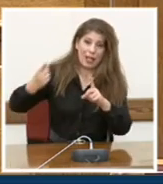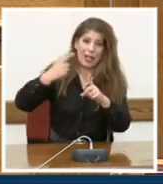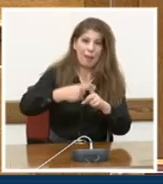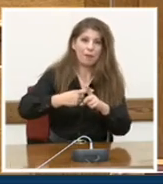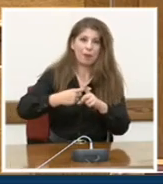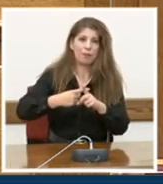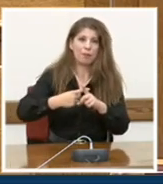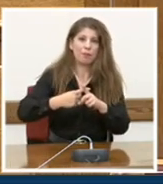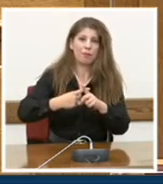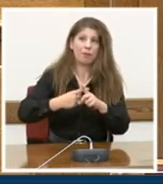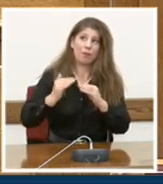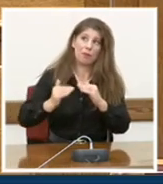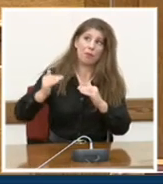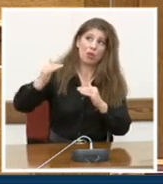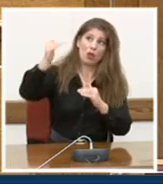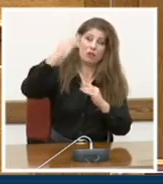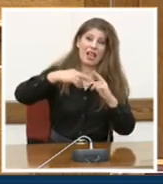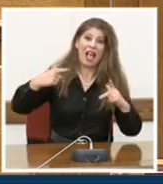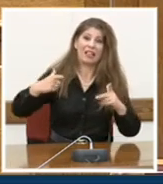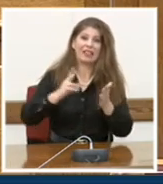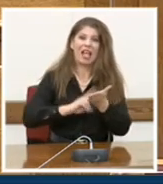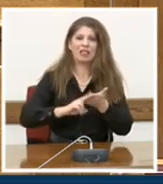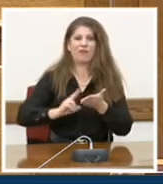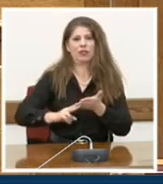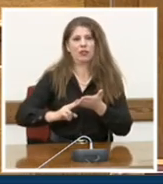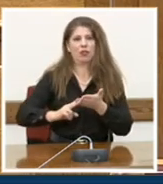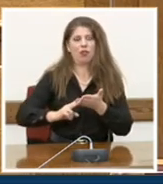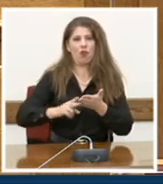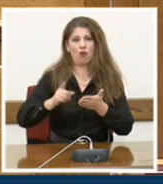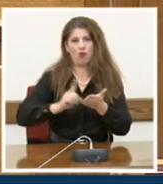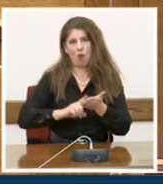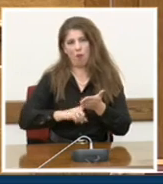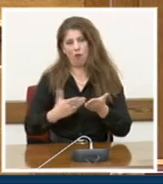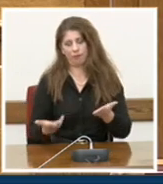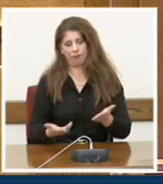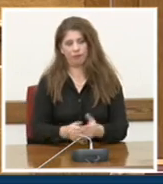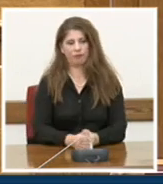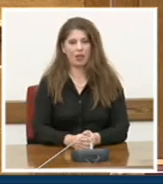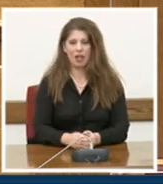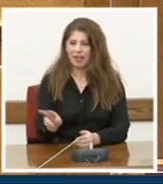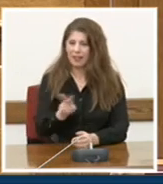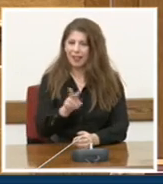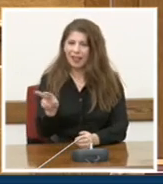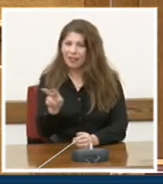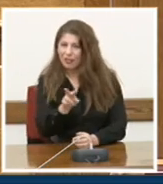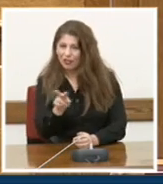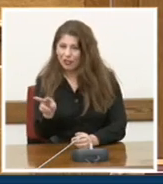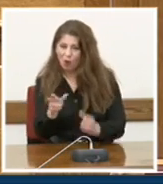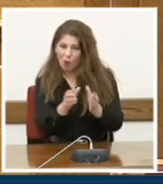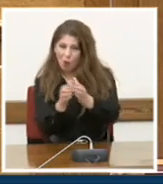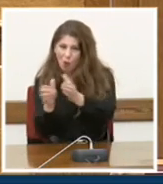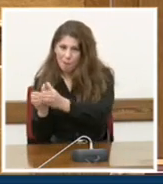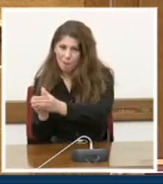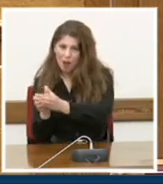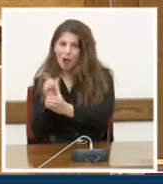αντιασφαλιστικό οικοδόμημα. Και έρχονται τώρα και οι δύο, σαν τους δολοφόνους που γυρνάνε στον τόπο του εγκλήματος,